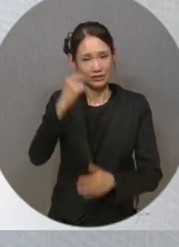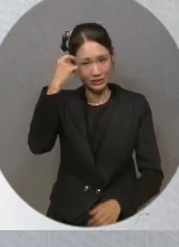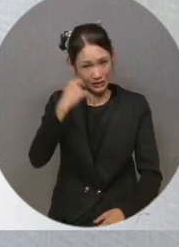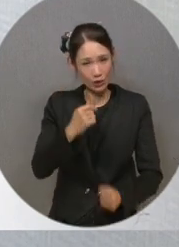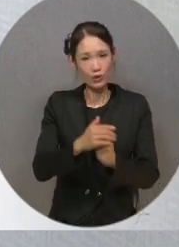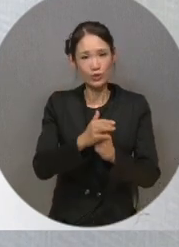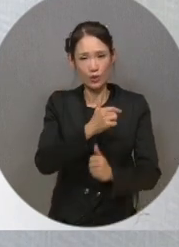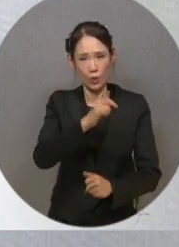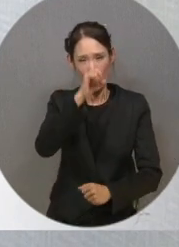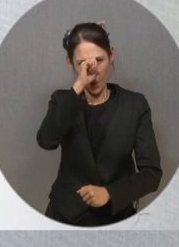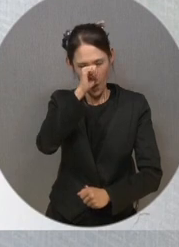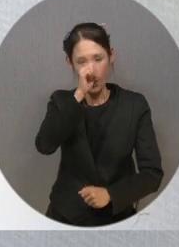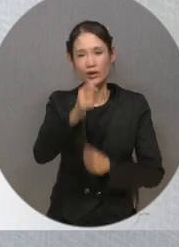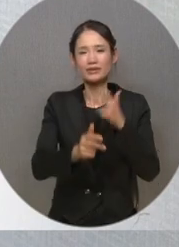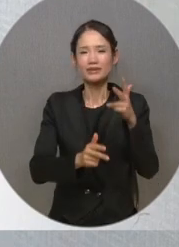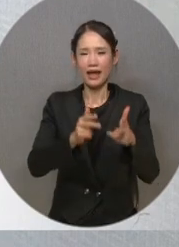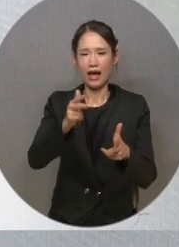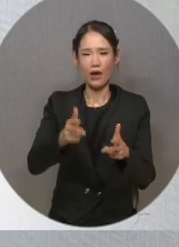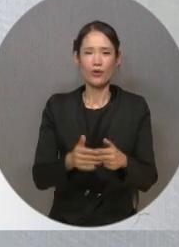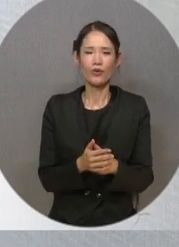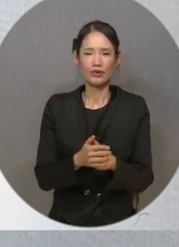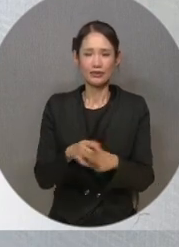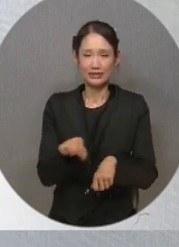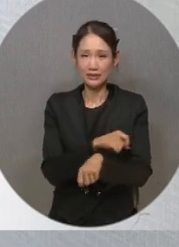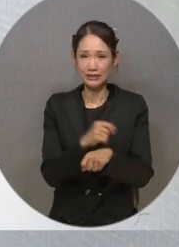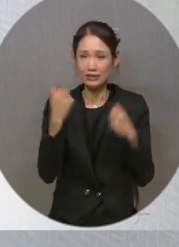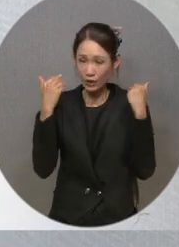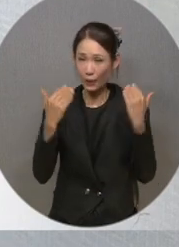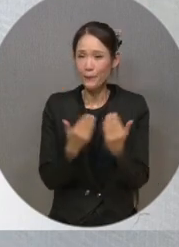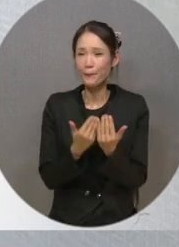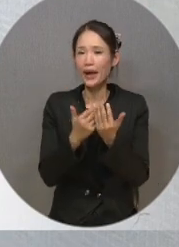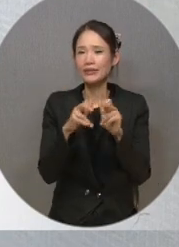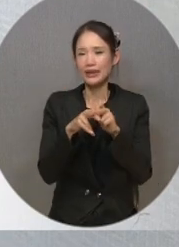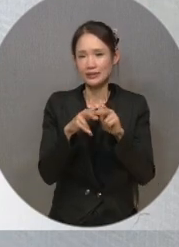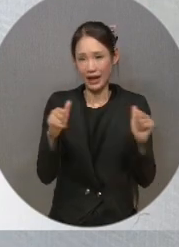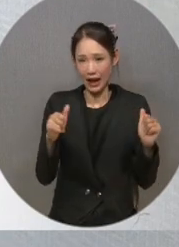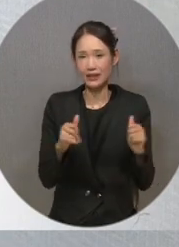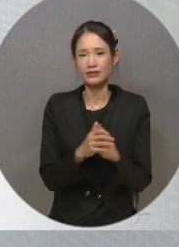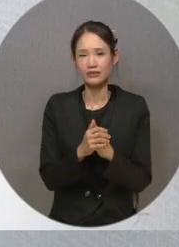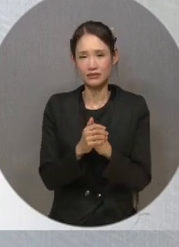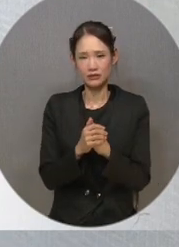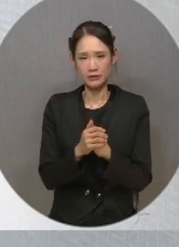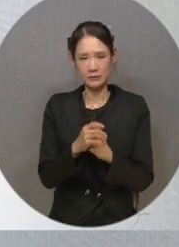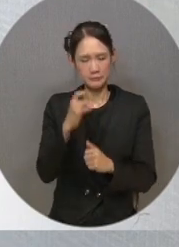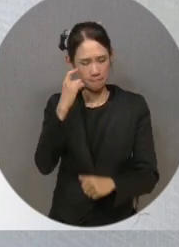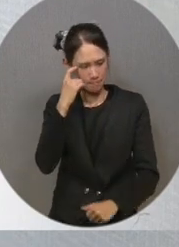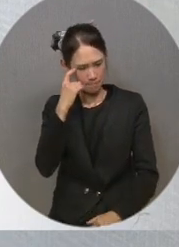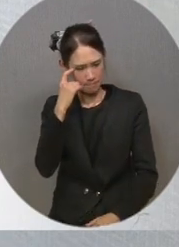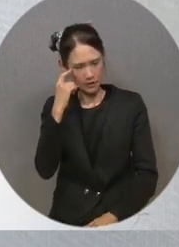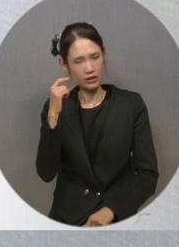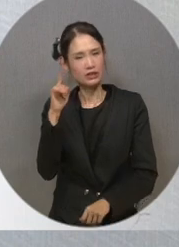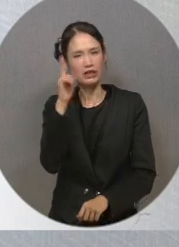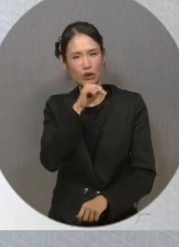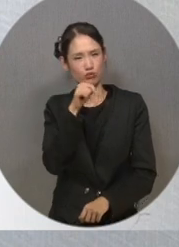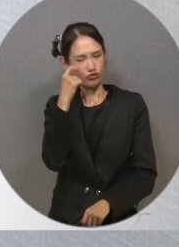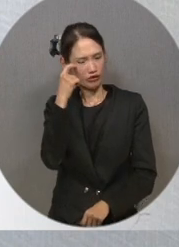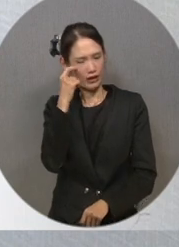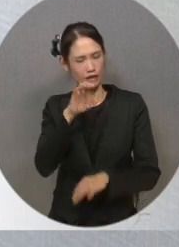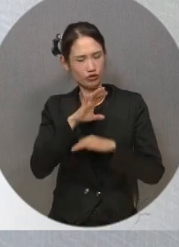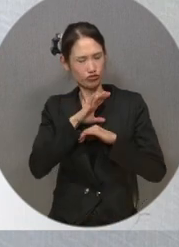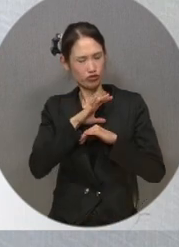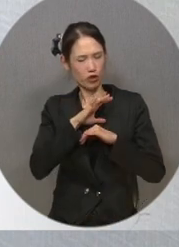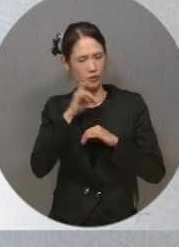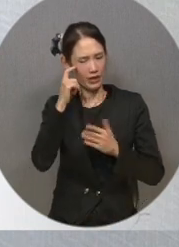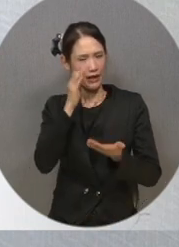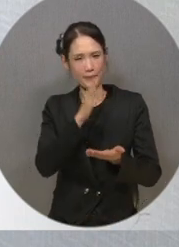좋은 사업이라고 생각을 하고요. 특히 발달장애인분들에 대한 선입관, 두려움 이런 거를 없애는